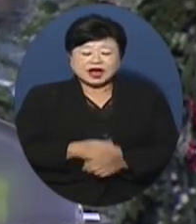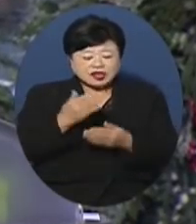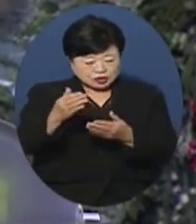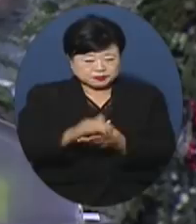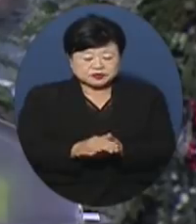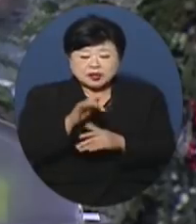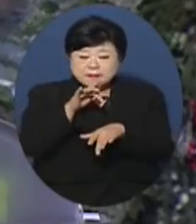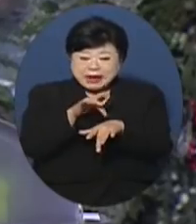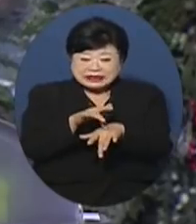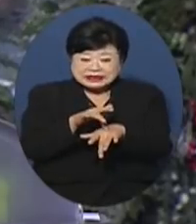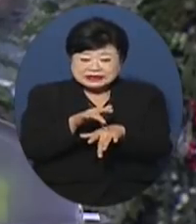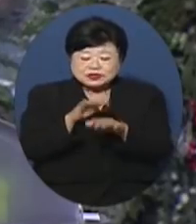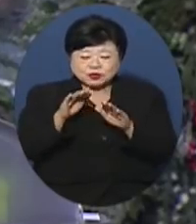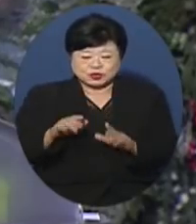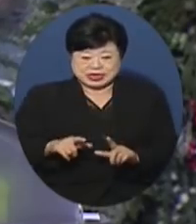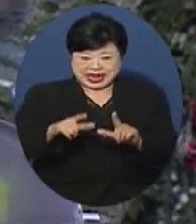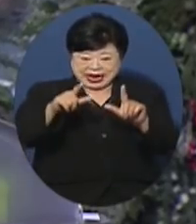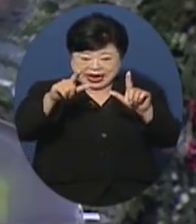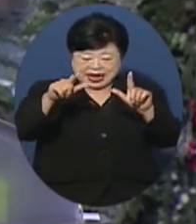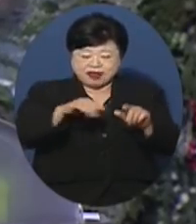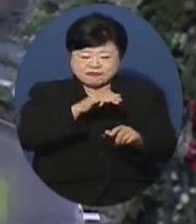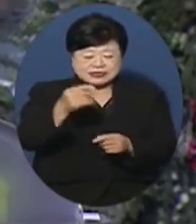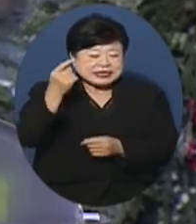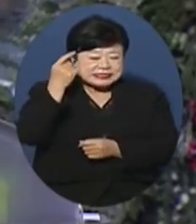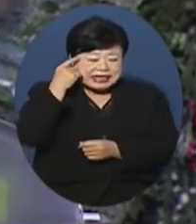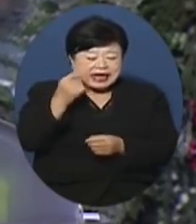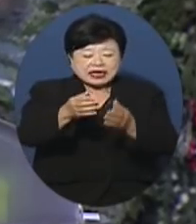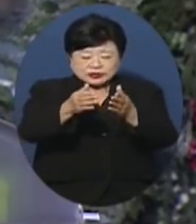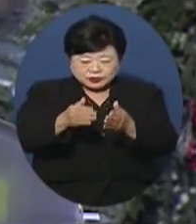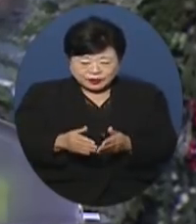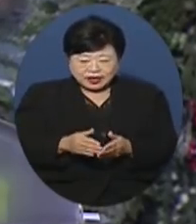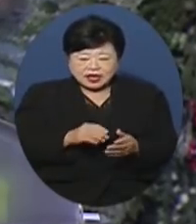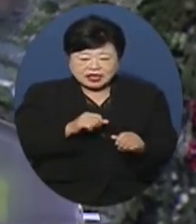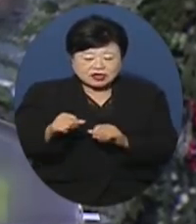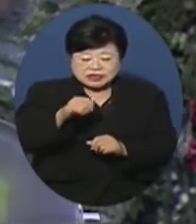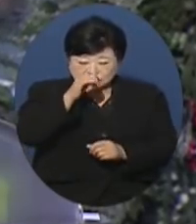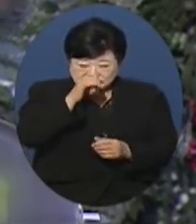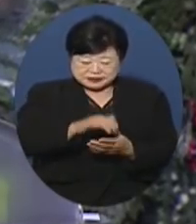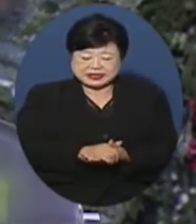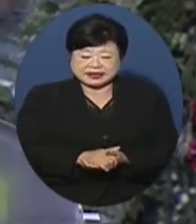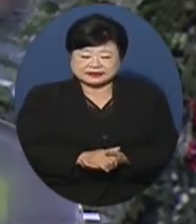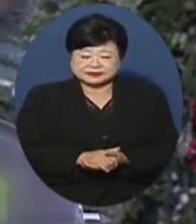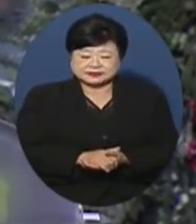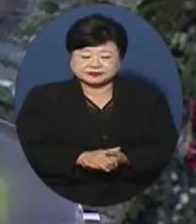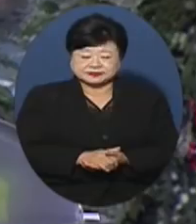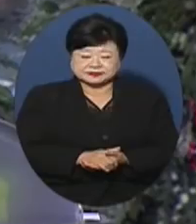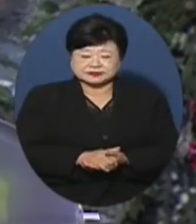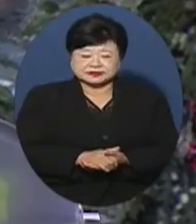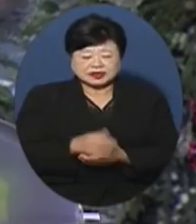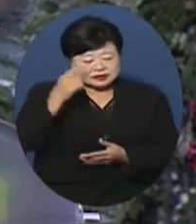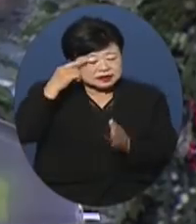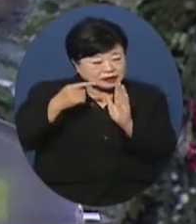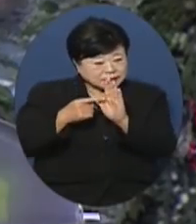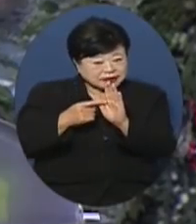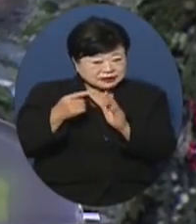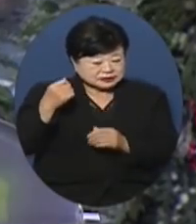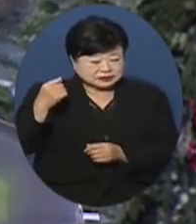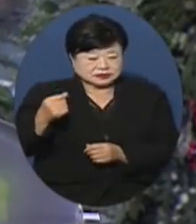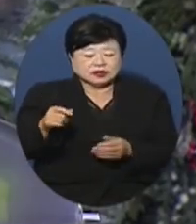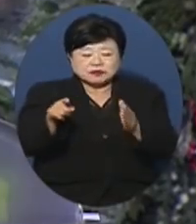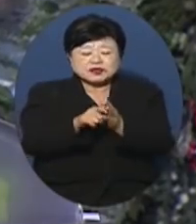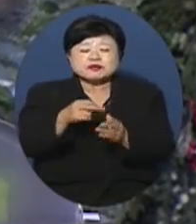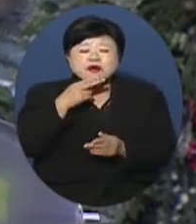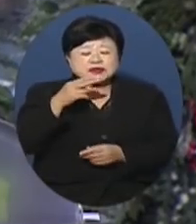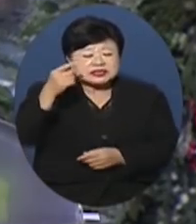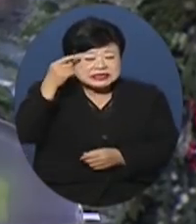여러분, 마귀는 오늘날에도 우리의 생각을 통해 역사합니다. 부정적인 생각, 믿음이